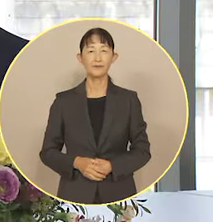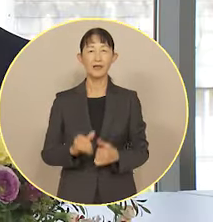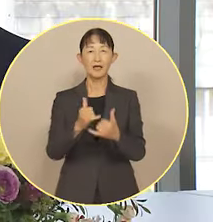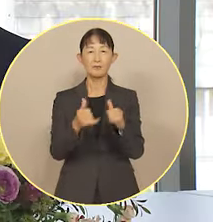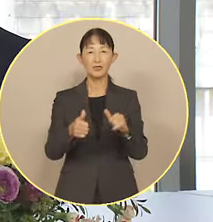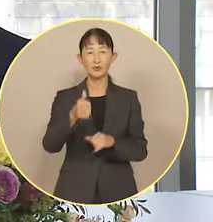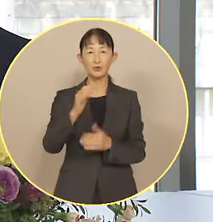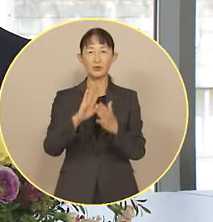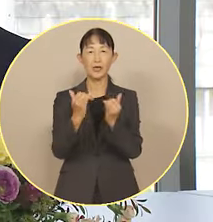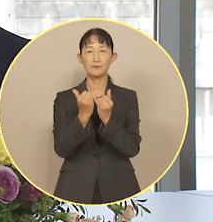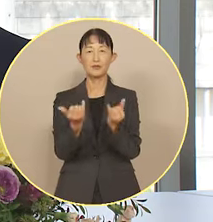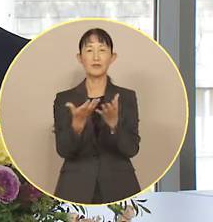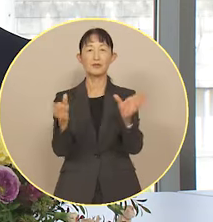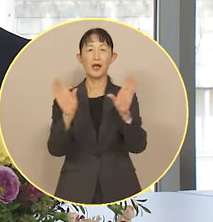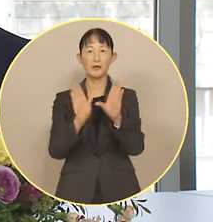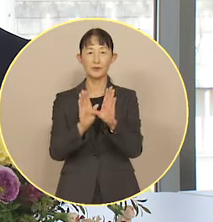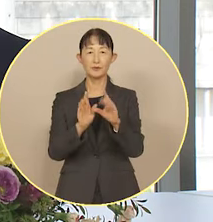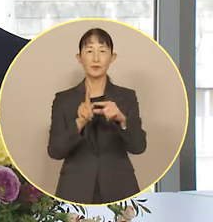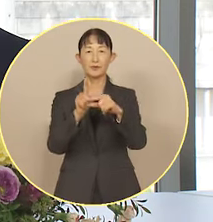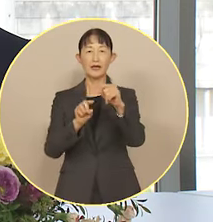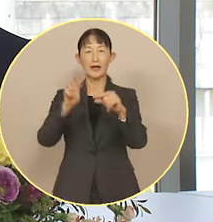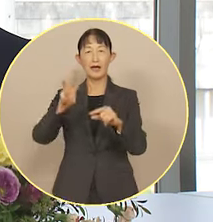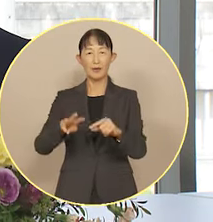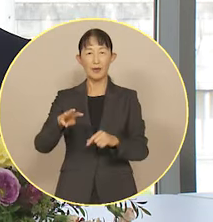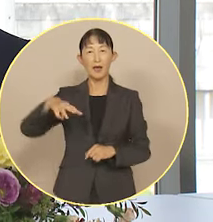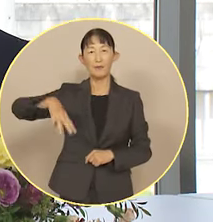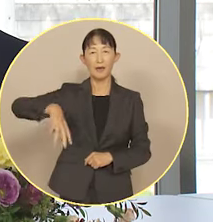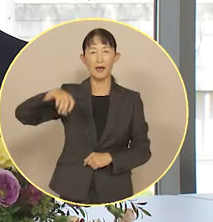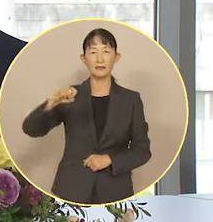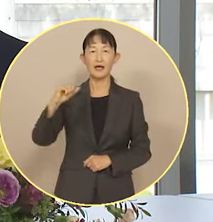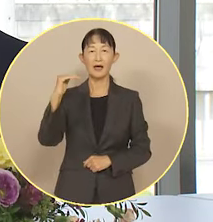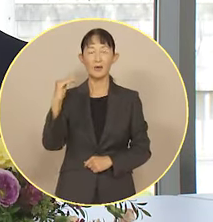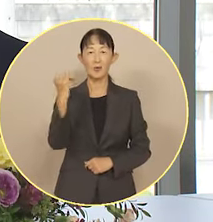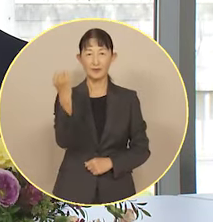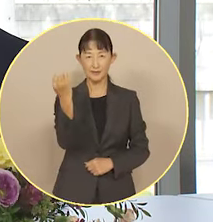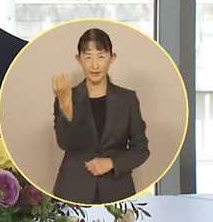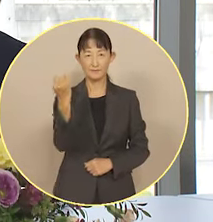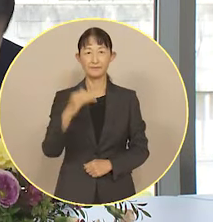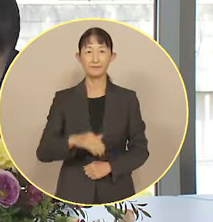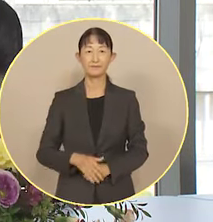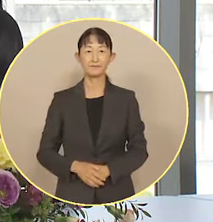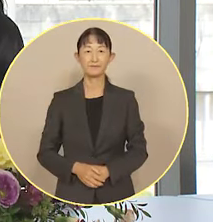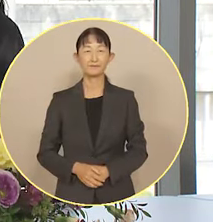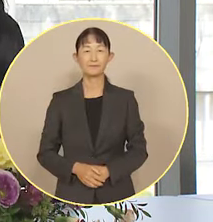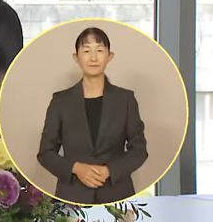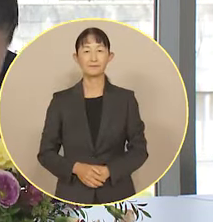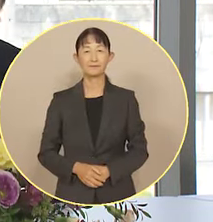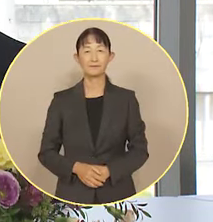民主県民クラブの中川雅子さんよろしくお願いいたし